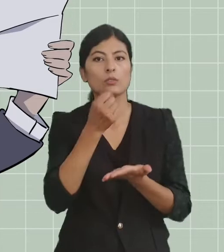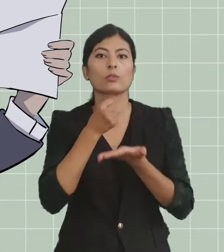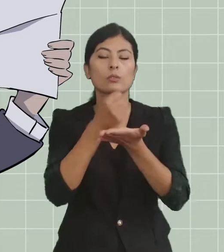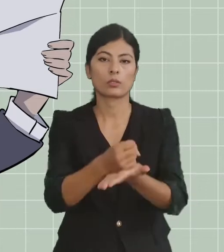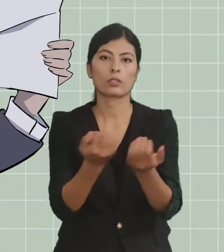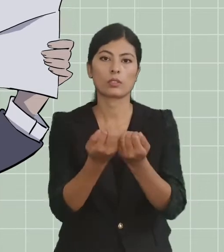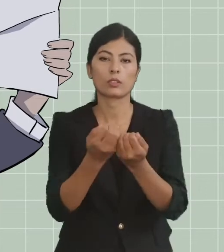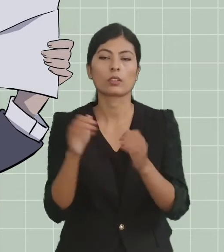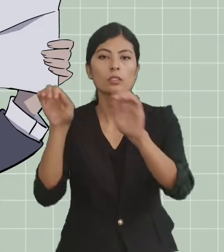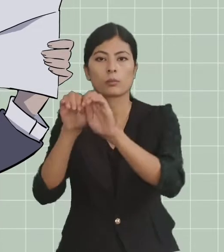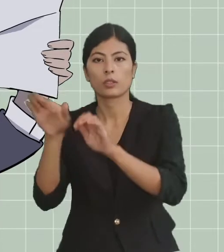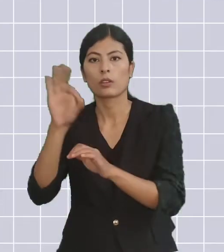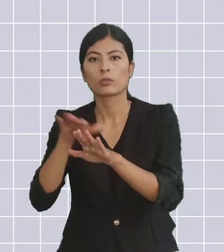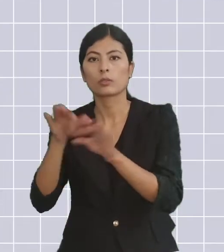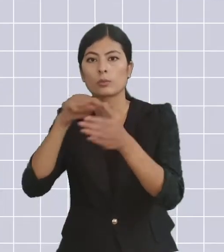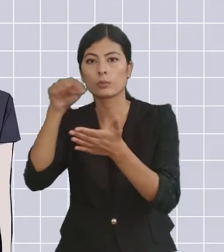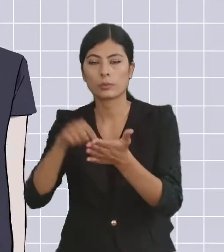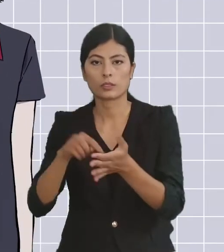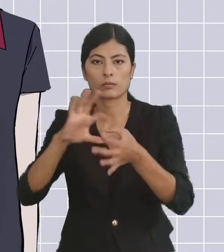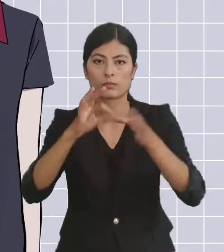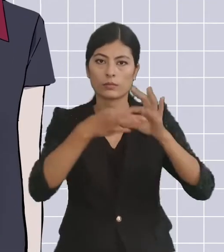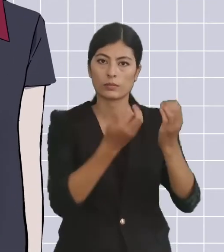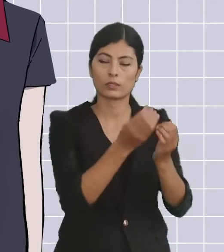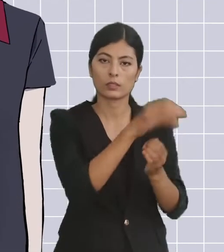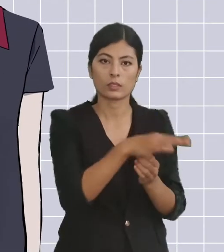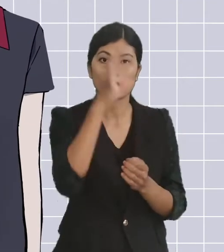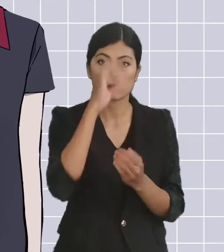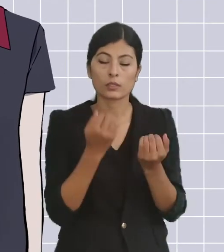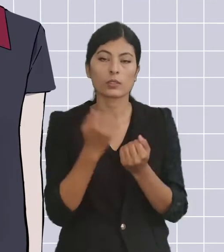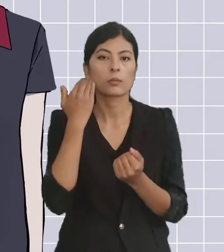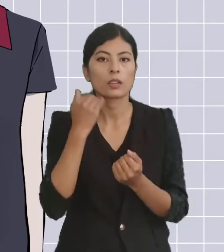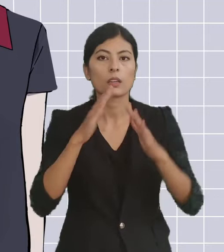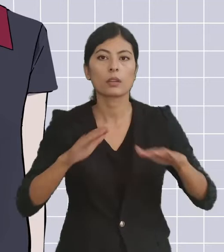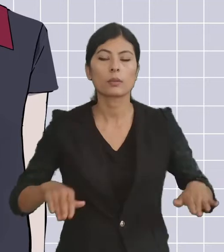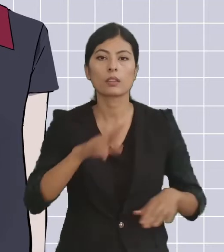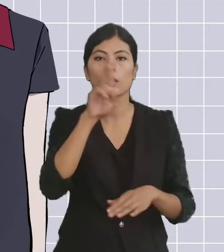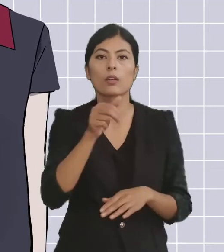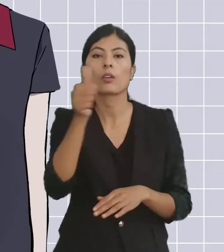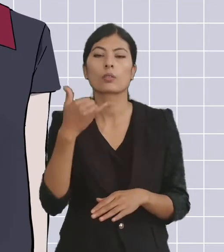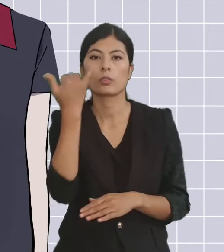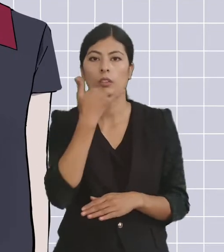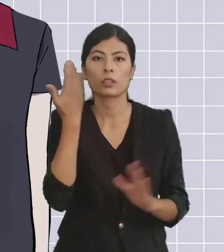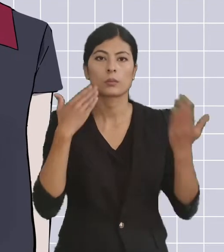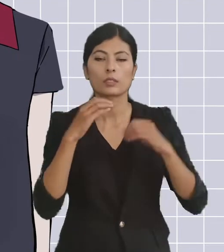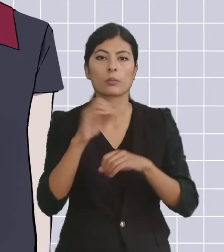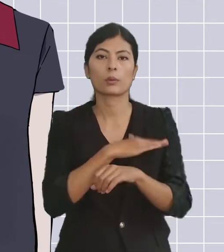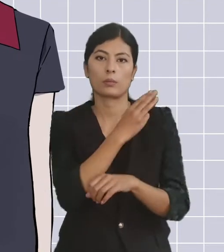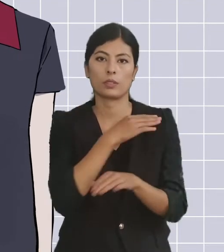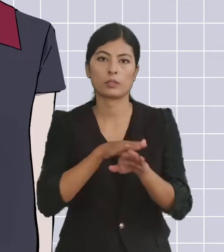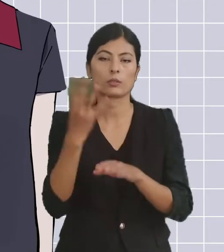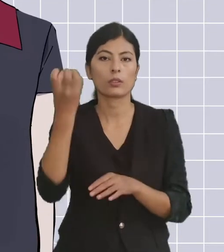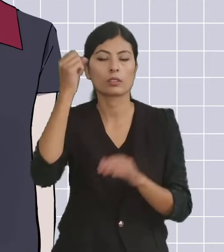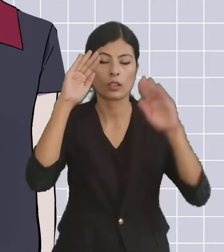सम्बद्ध निकायहरूबीच समन्वय स्थापना गर्ने, विशेष गरी महिला बालबालिका तथा अन्य लैङ्गिक हिंसा प्रभावितको अधिकारको